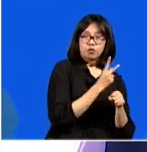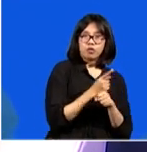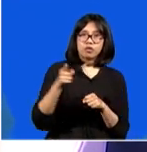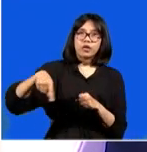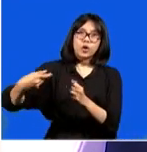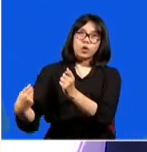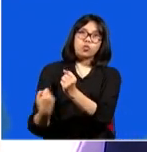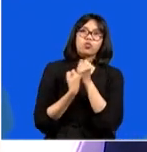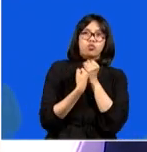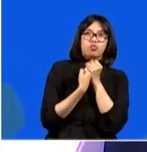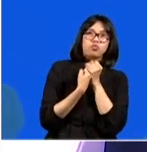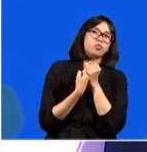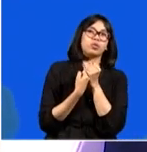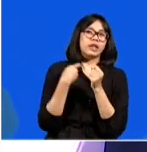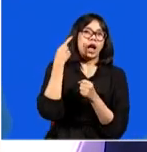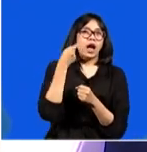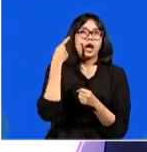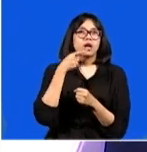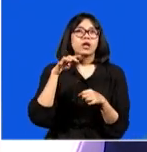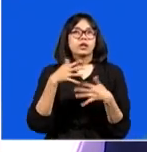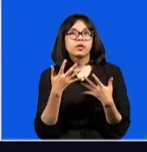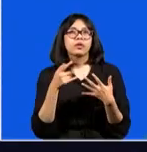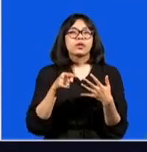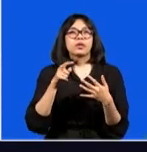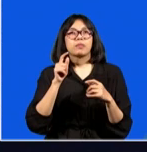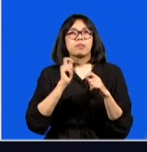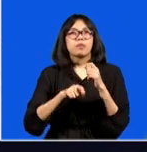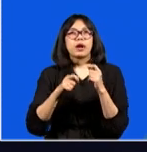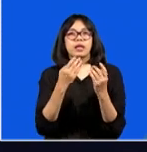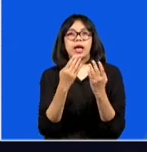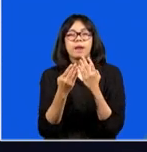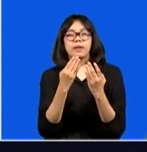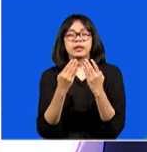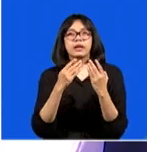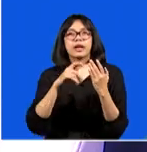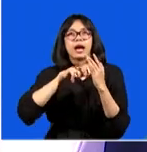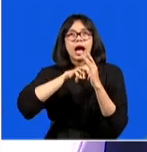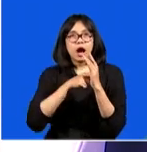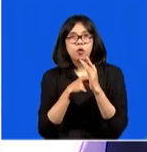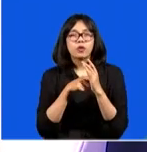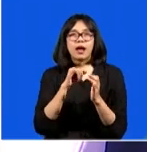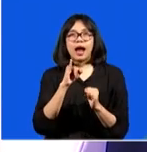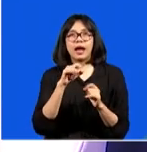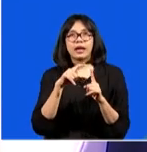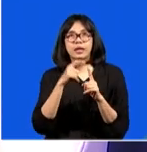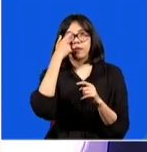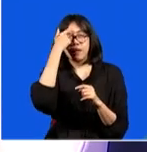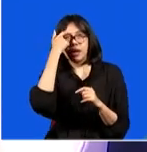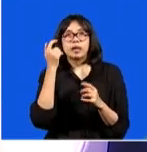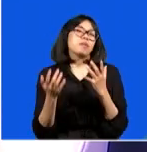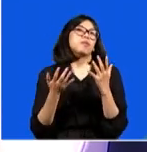emas menteri dengan melakukan eee akun ID belajar dan melalui pmm karena kemungkinan Insyaallah